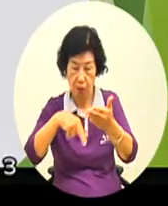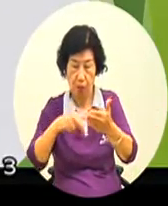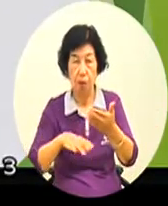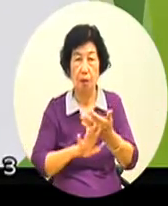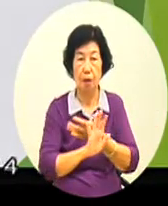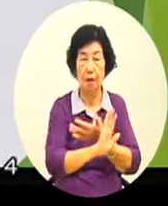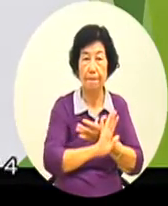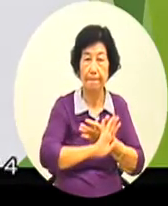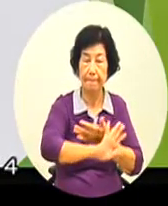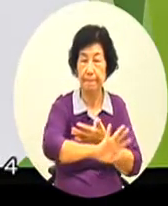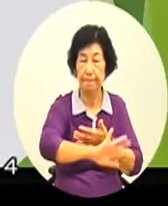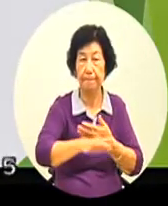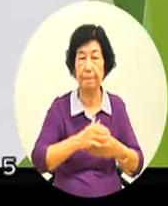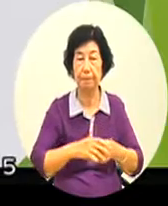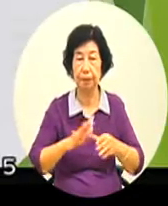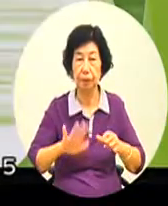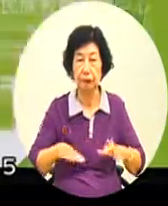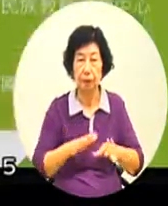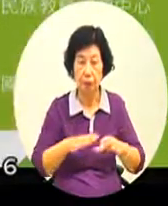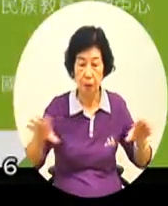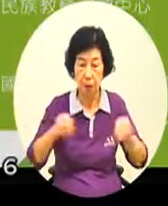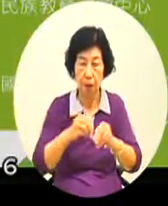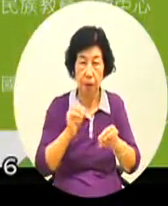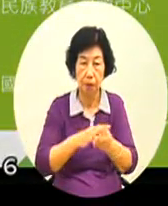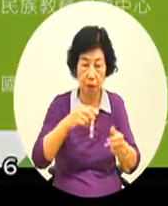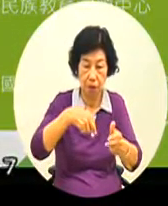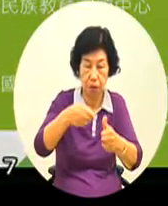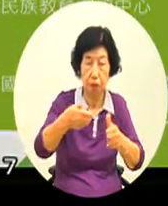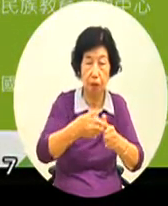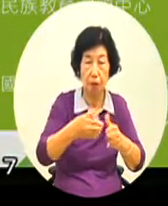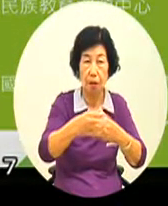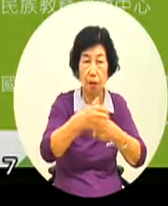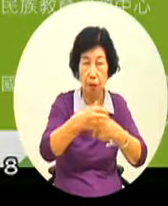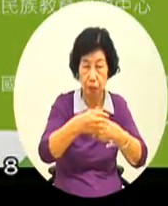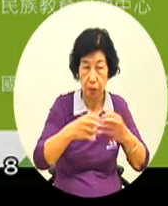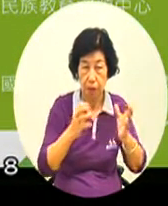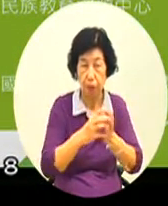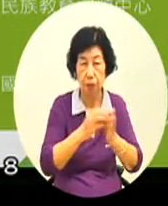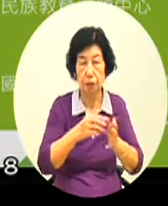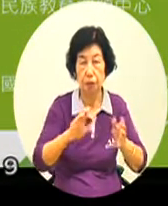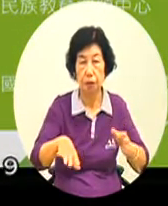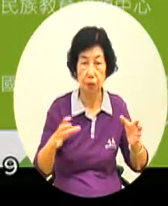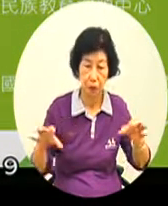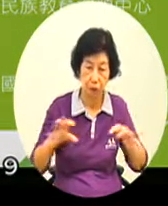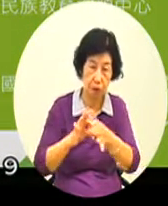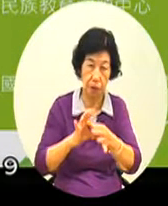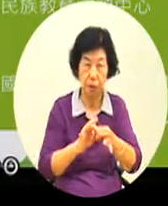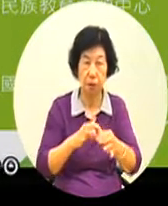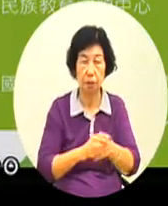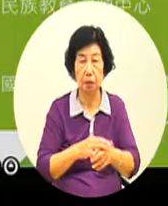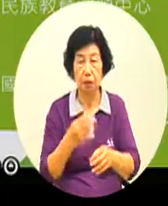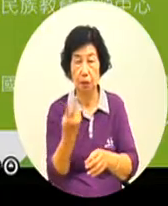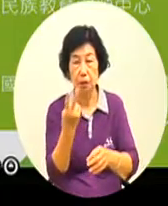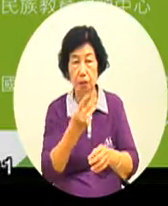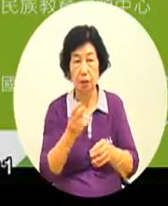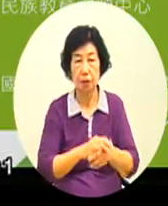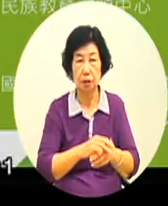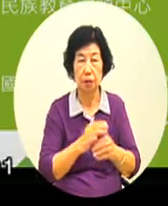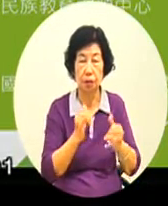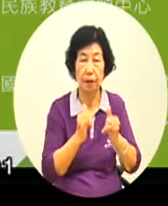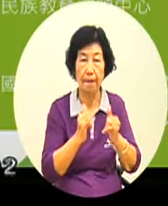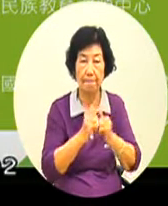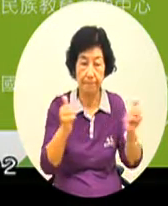会仍将结合教育局筹设原住民教育资源中心以及两所的民主实验